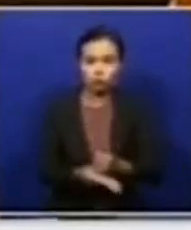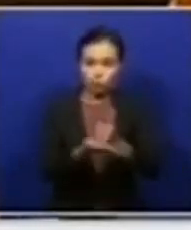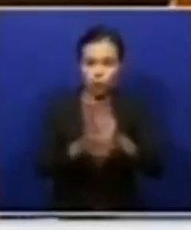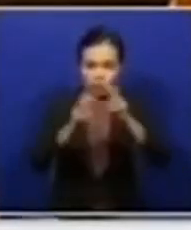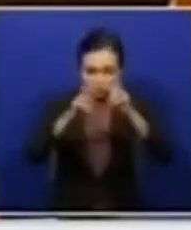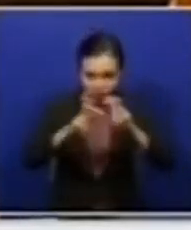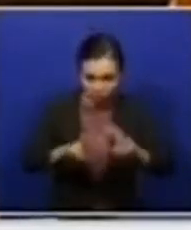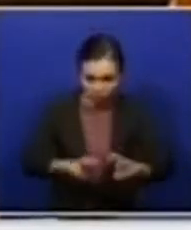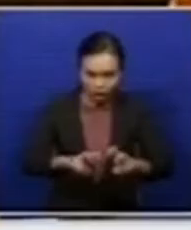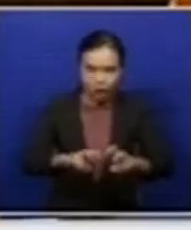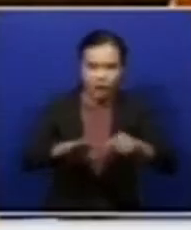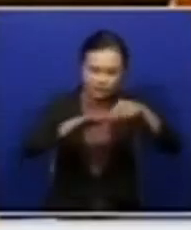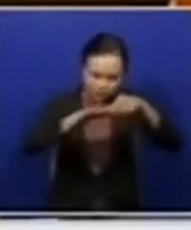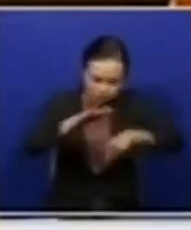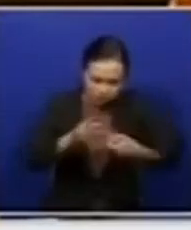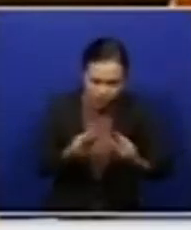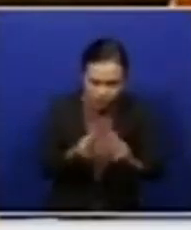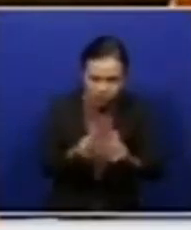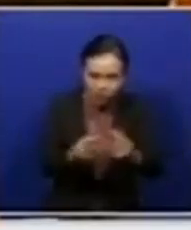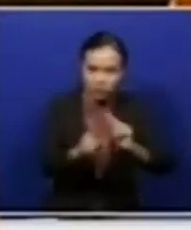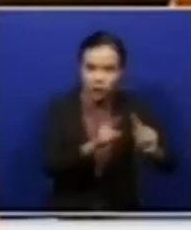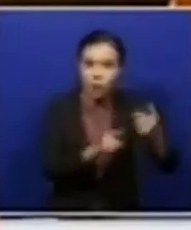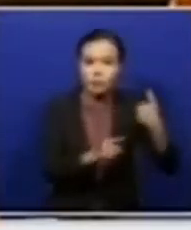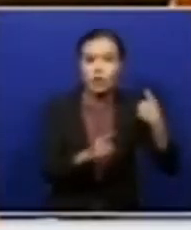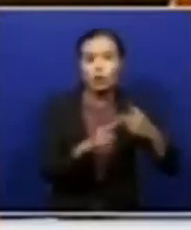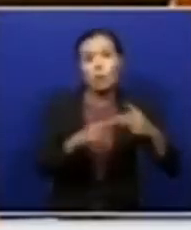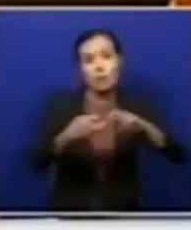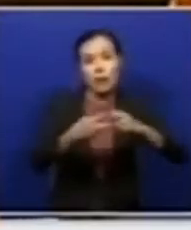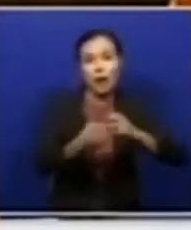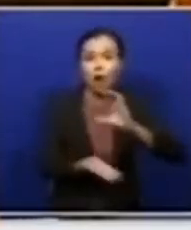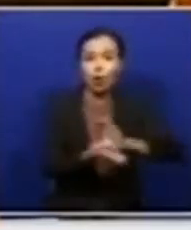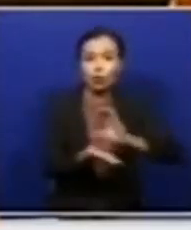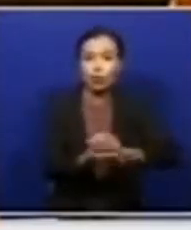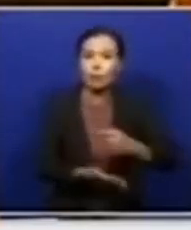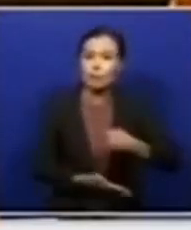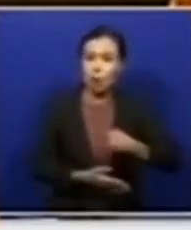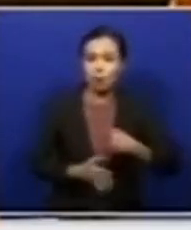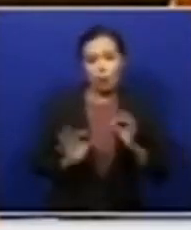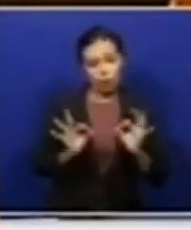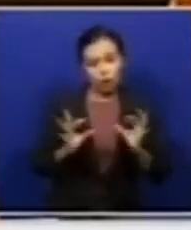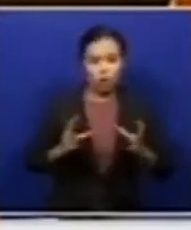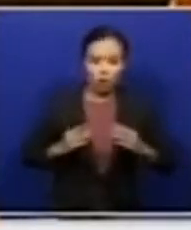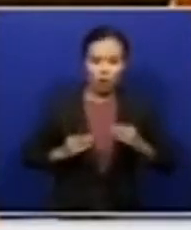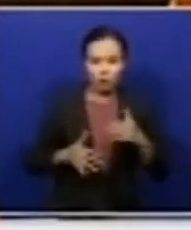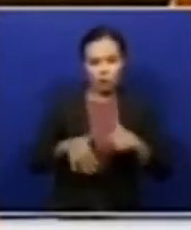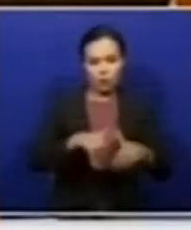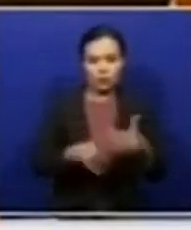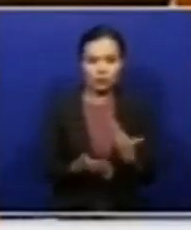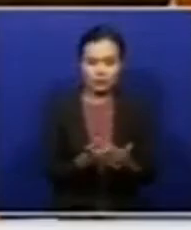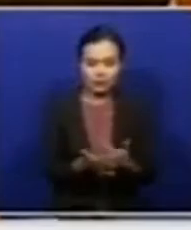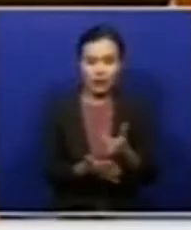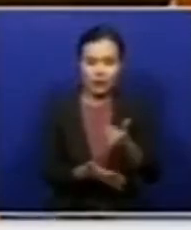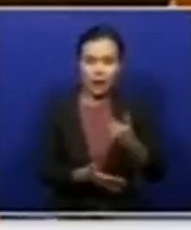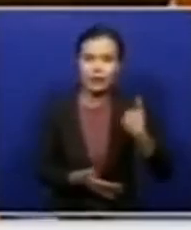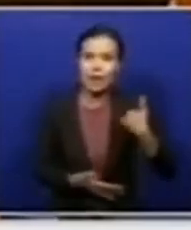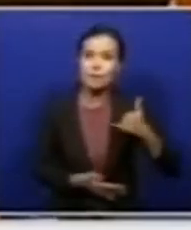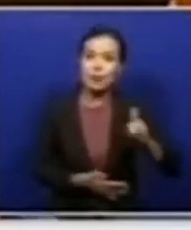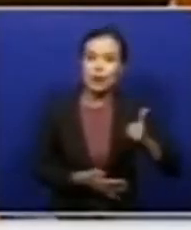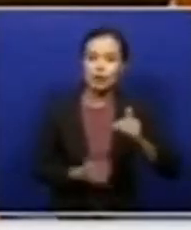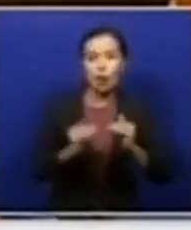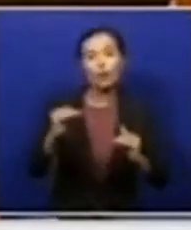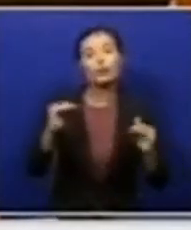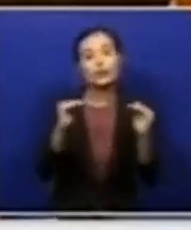ให้มันลึกซึ้งกว่านี้ถึงผลที่ใช้ในกองทุนผมไม่ขวางนะครับที่ประชาชนได้เงินแต่บางทีมันต้องมีหลักการของความเท่าเทีย